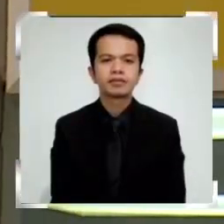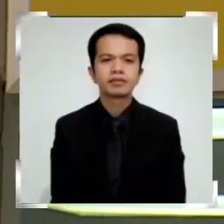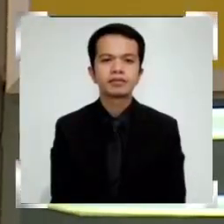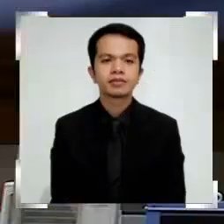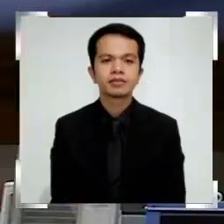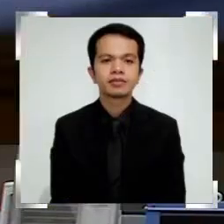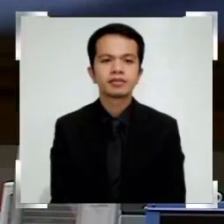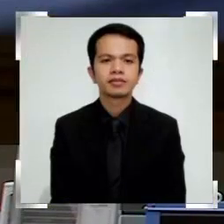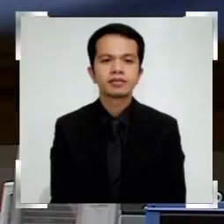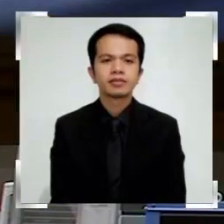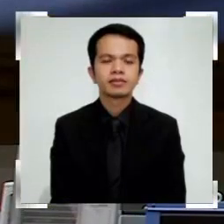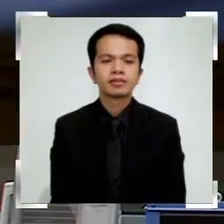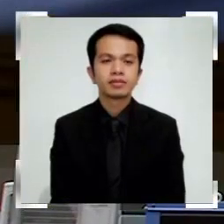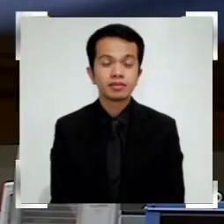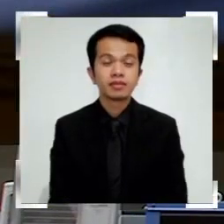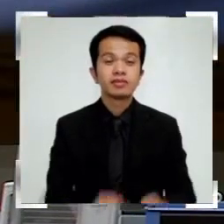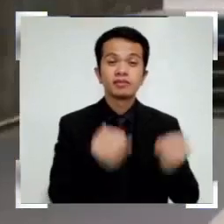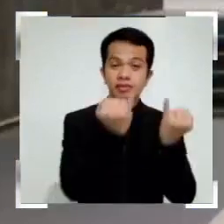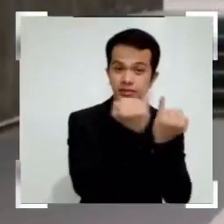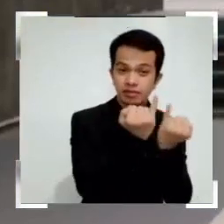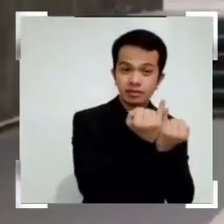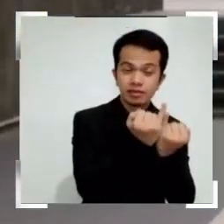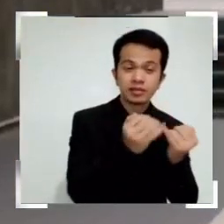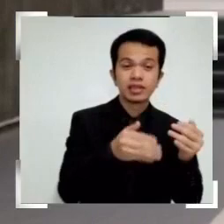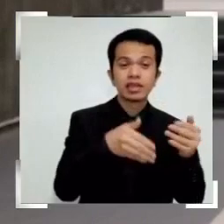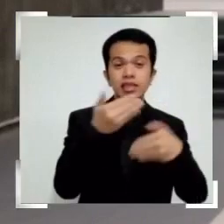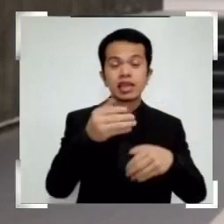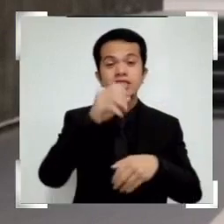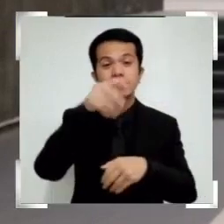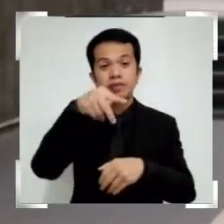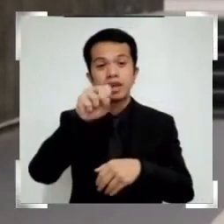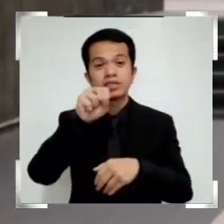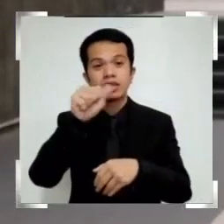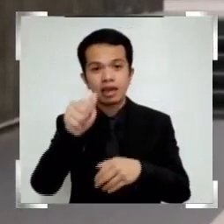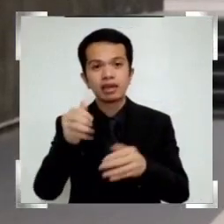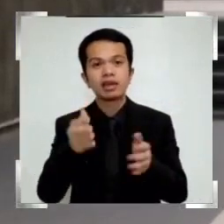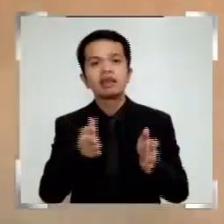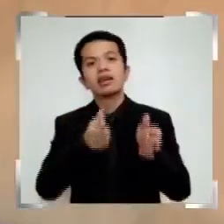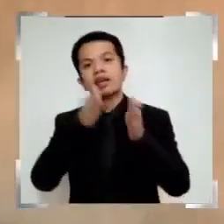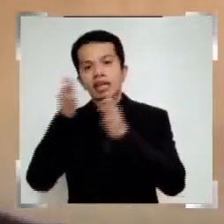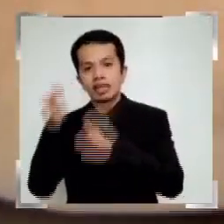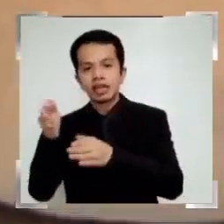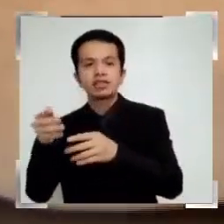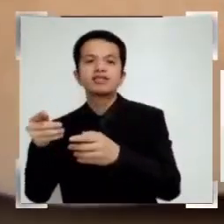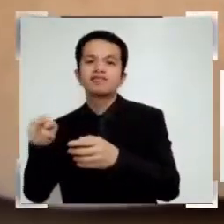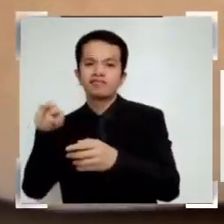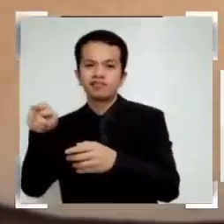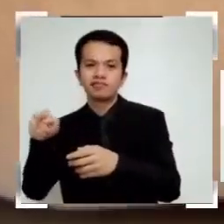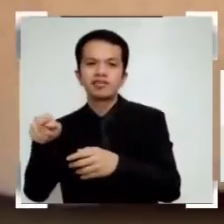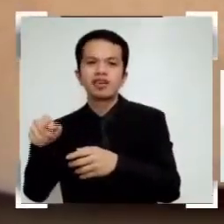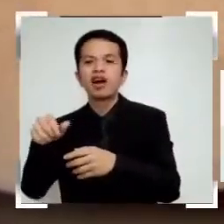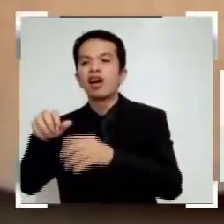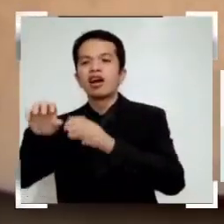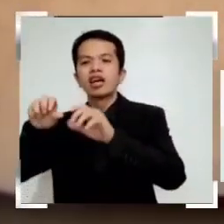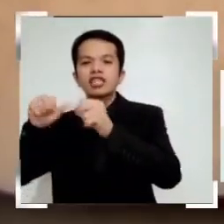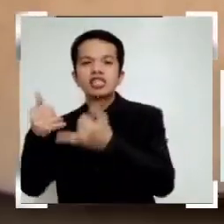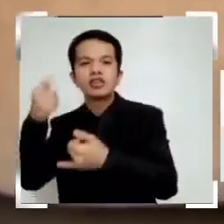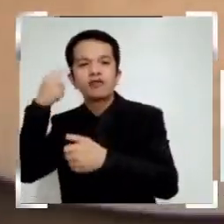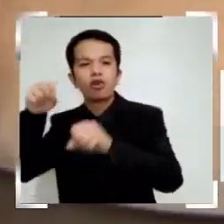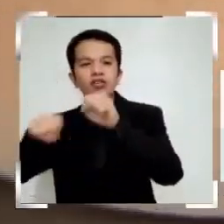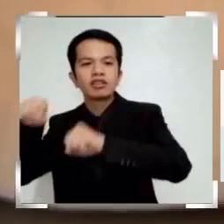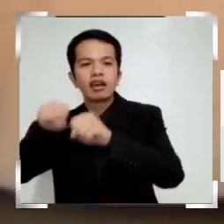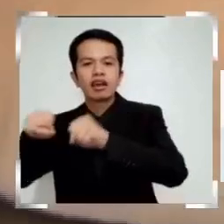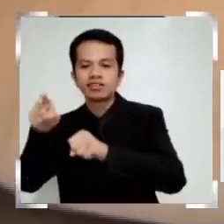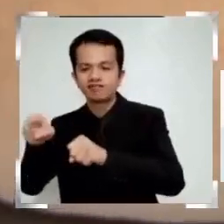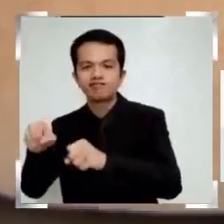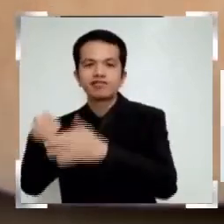Matapos ang PhilHealth at Philippine Statistics Authority, Department of Science and Technology naman ang nahack. Napasok ng isang compromised account ang One